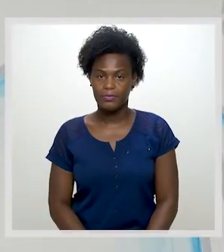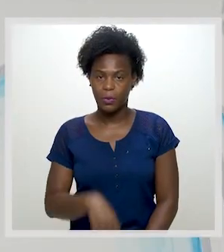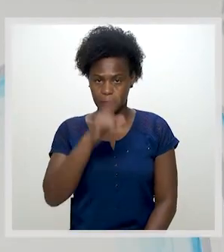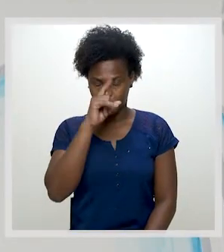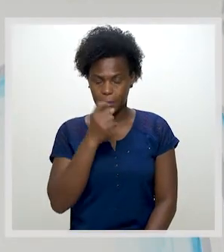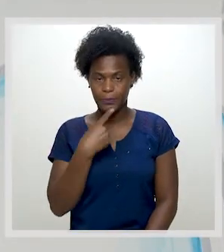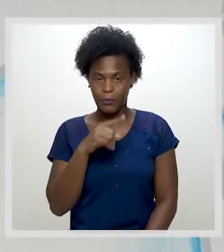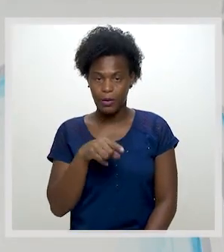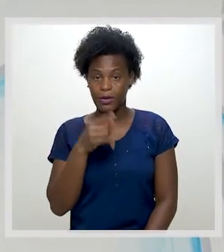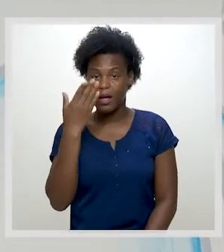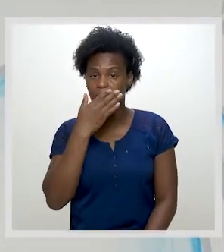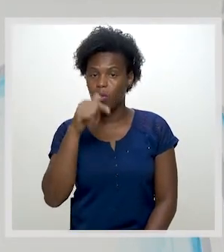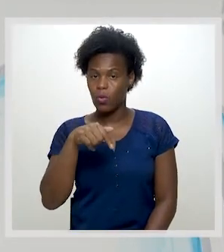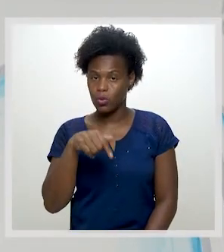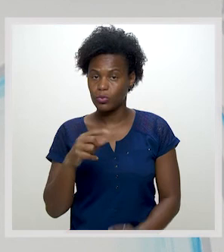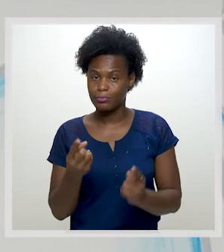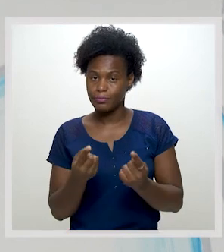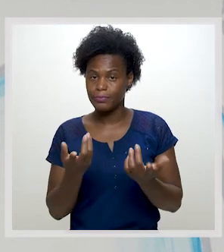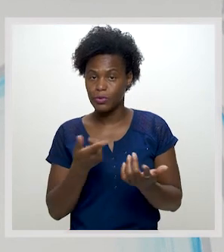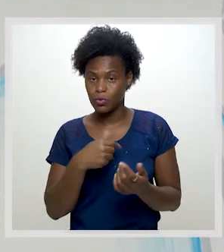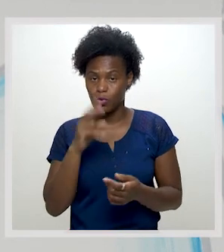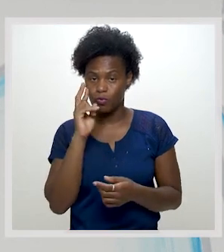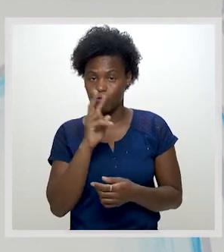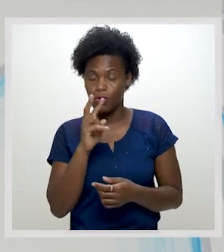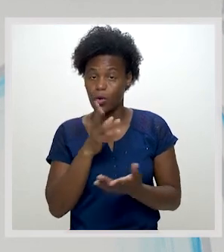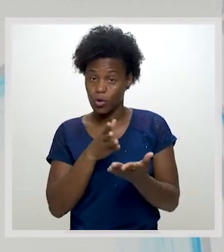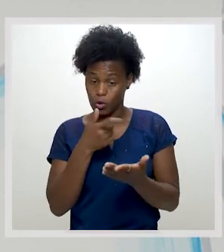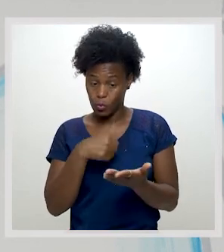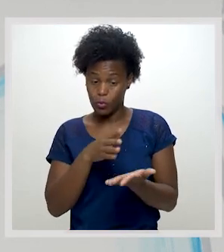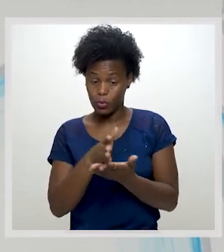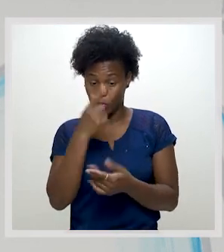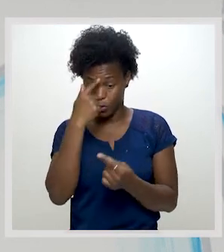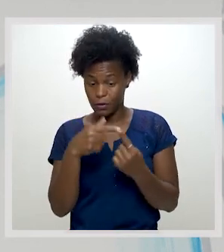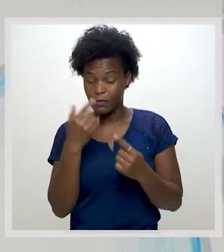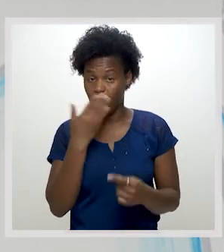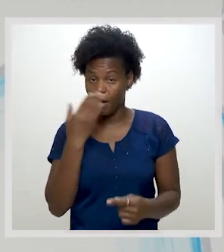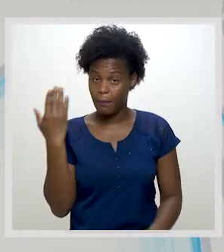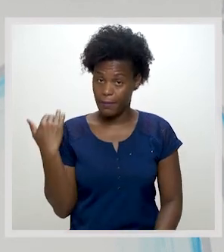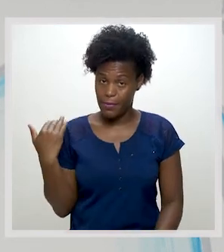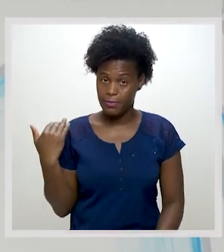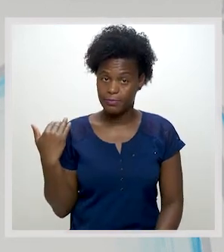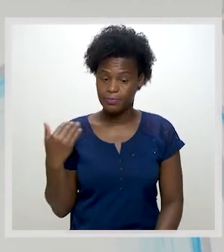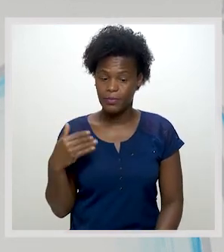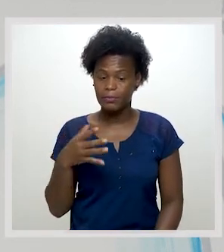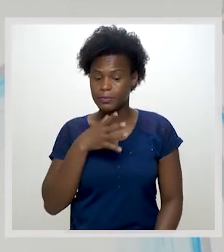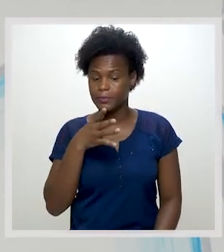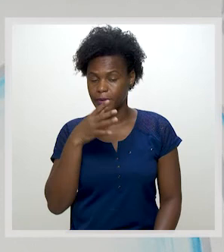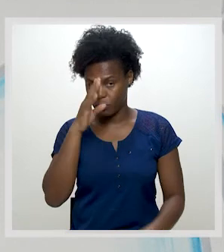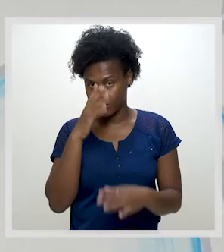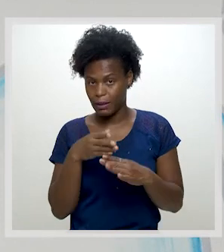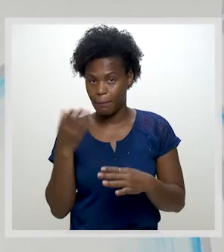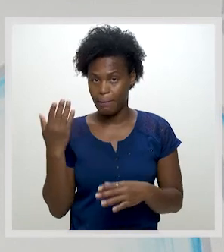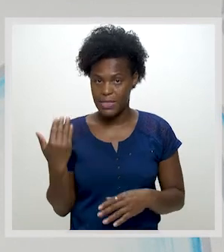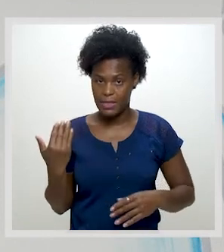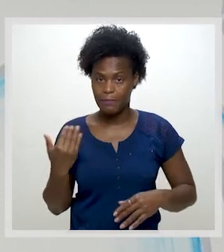Récapitulons le cours d'aujourd'hui. Nous avons continué l'objectif du cours précédent, raconter des faits